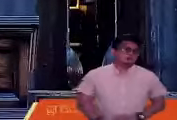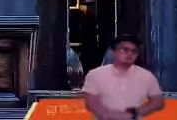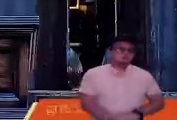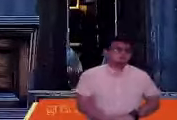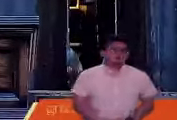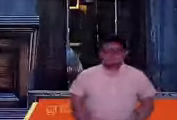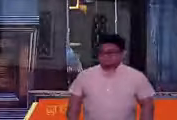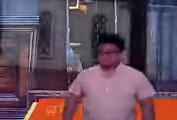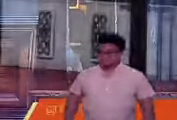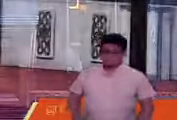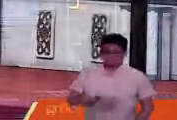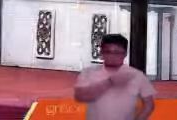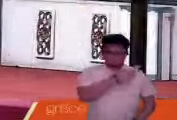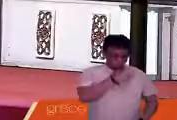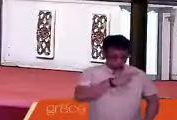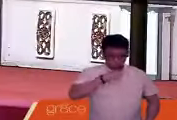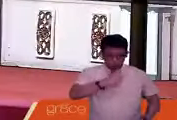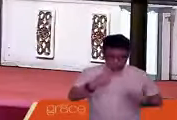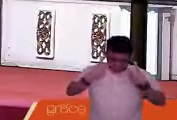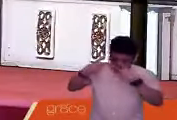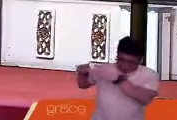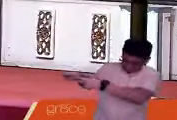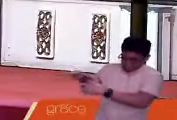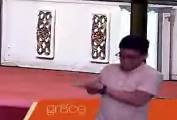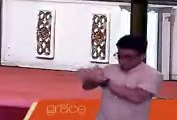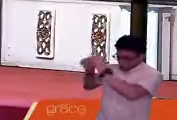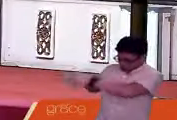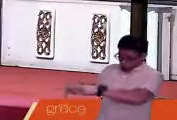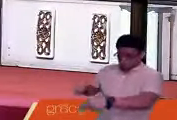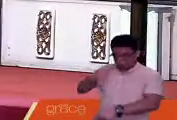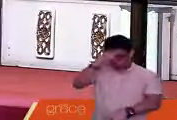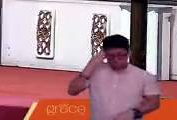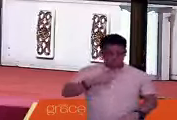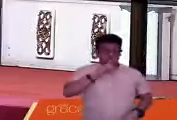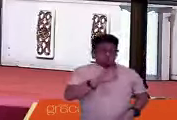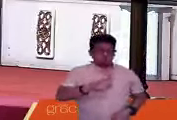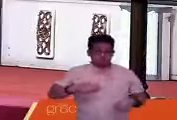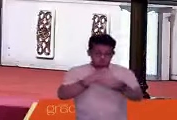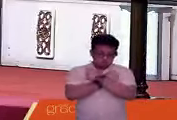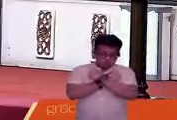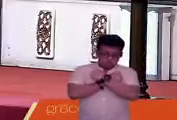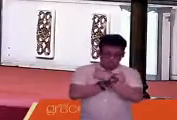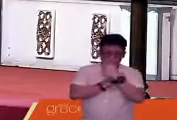Wala pa nga ninyo susiha kung tinuod ba na. Because ang tinuod nga gugma,